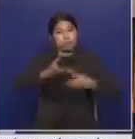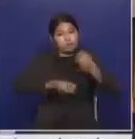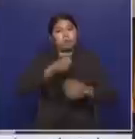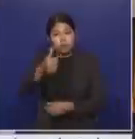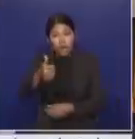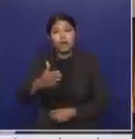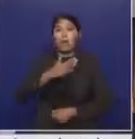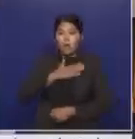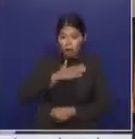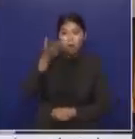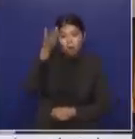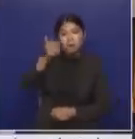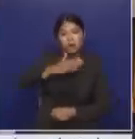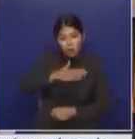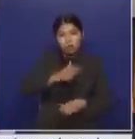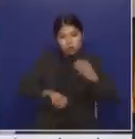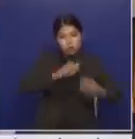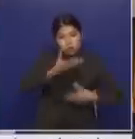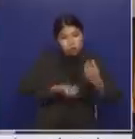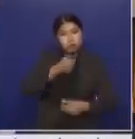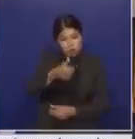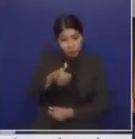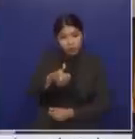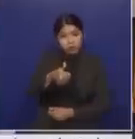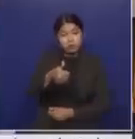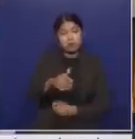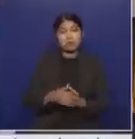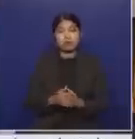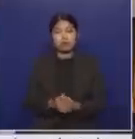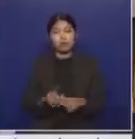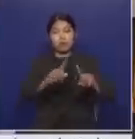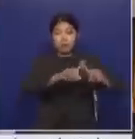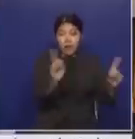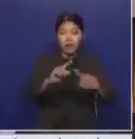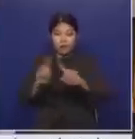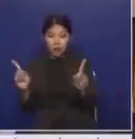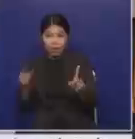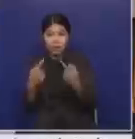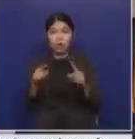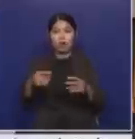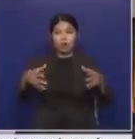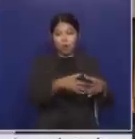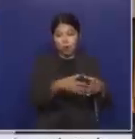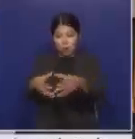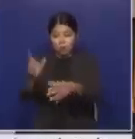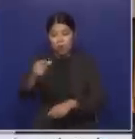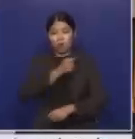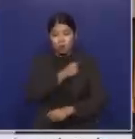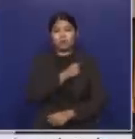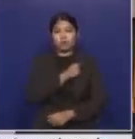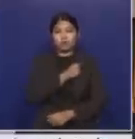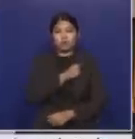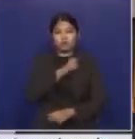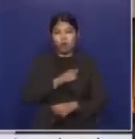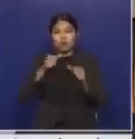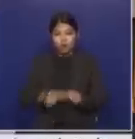เราก็มีสิทธิ์ที่จะแสดงออกถึงความคิดถึงของเราและต่างฝ่ายต้องมีความอดทนอดกลั้นและยืนยัน